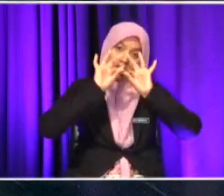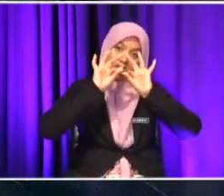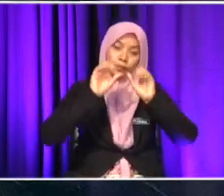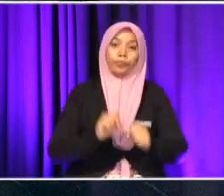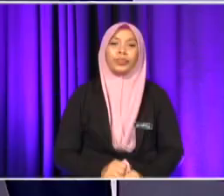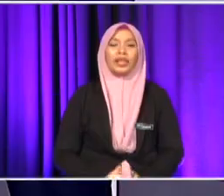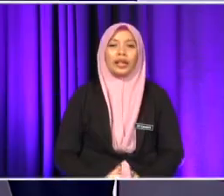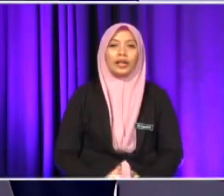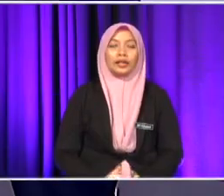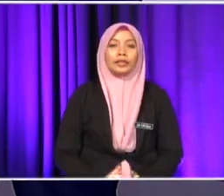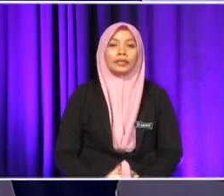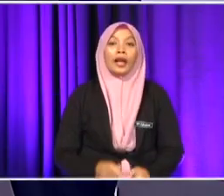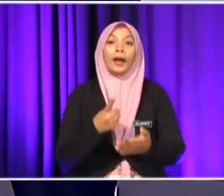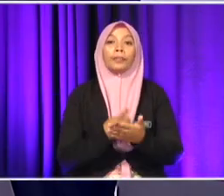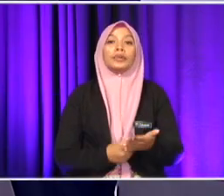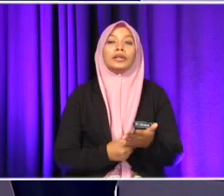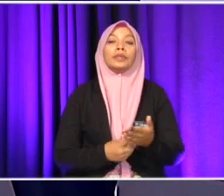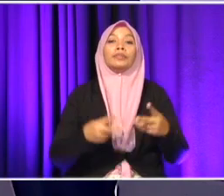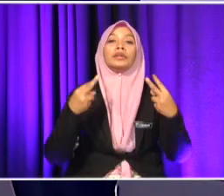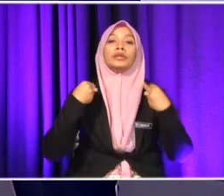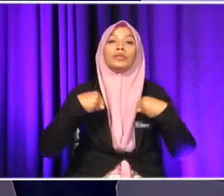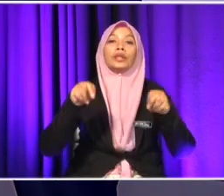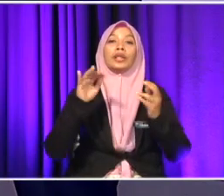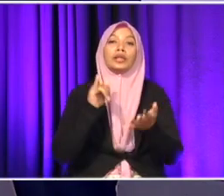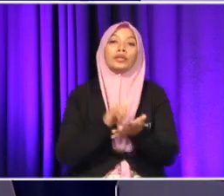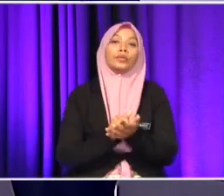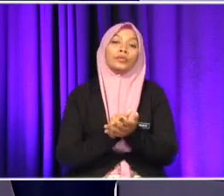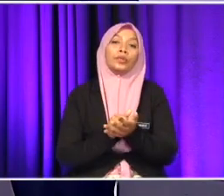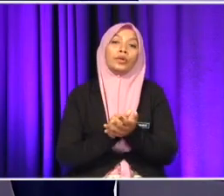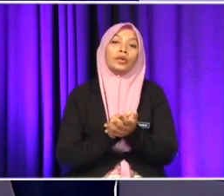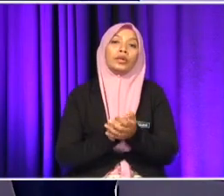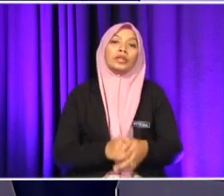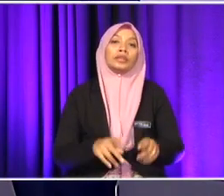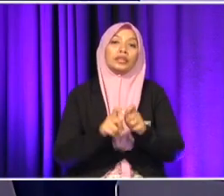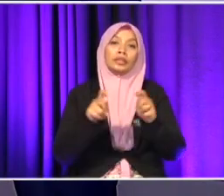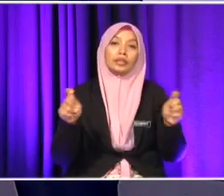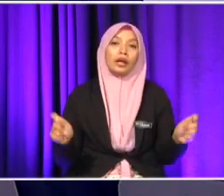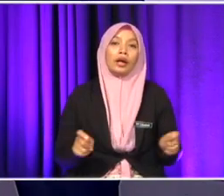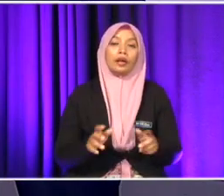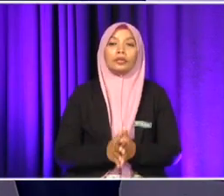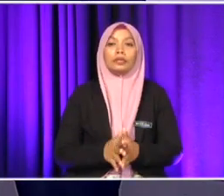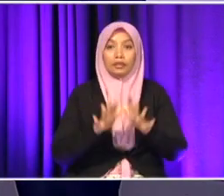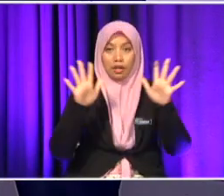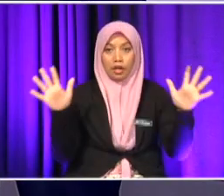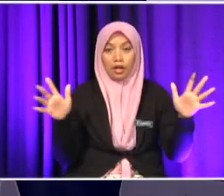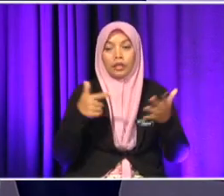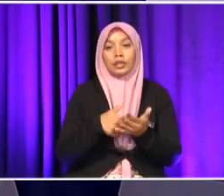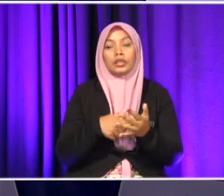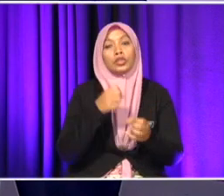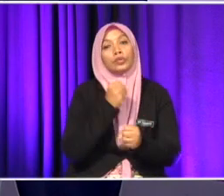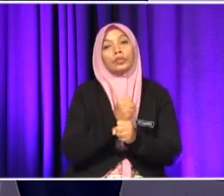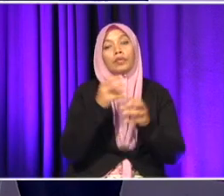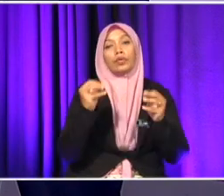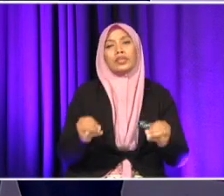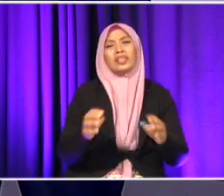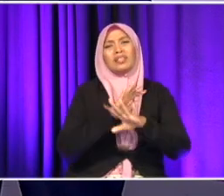kita Terangkan apa pengeluaran itu kemudian keuangan itu kita Terangkan lagi Oke kemudian Begitu juga dengan semua manusia kita